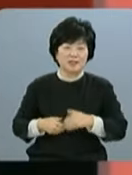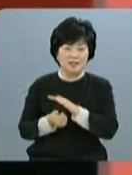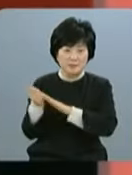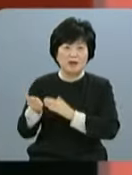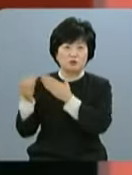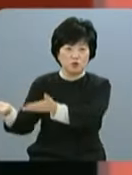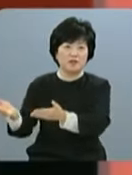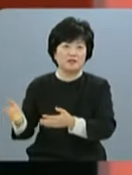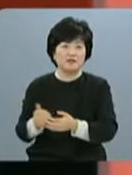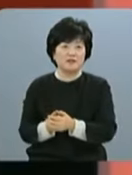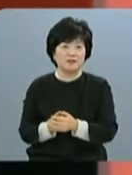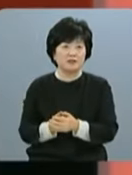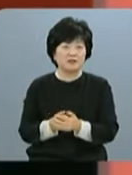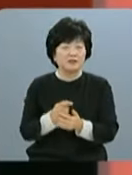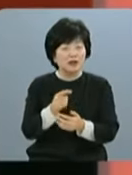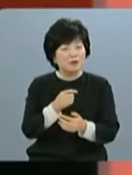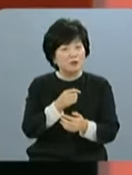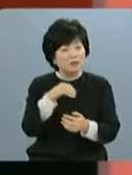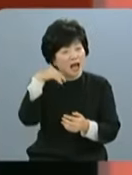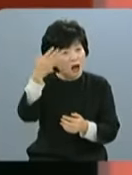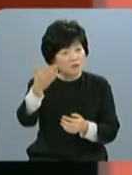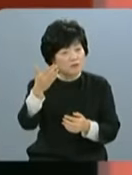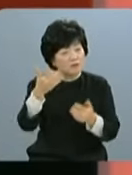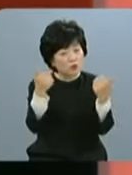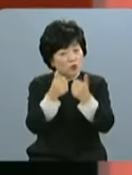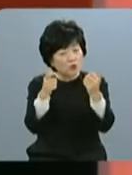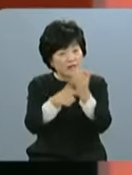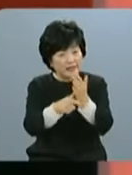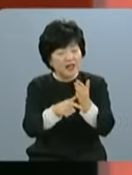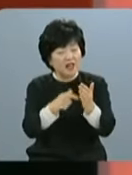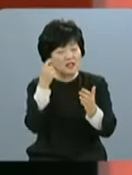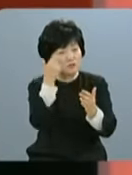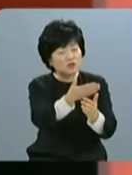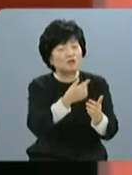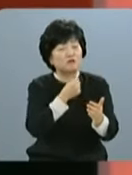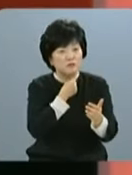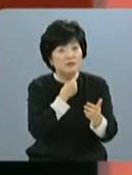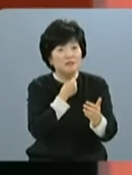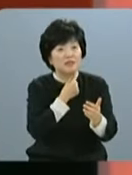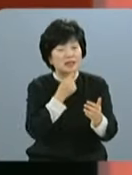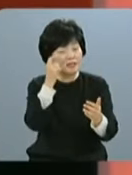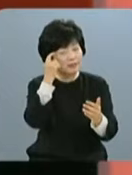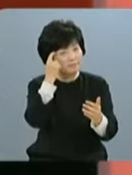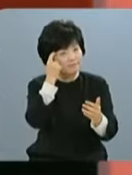할 테니까요. 네, 네. 충분히 생각을 해오십시오. 다음번 토론까지. 네. 자, 홍 후보님 네. 어떻게 생각하십니까?